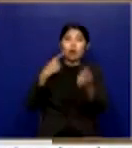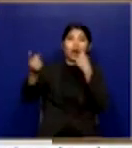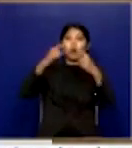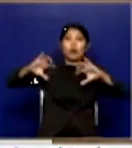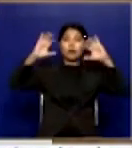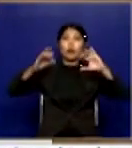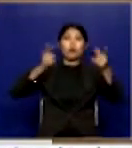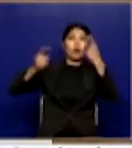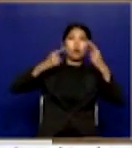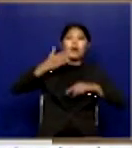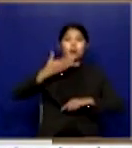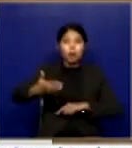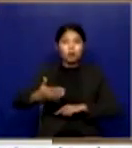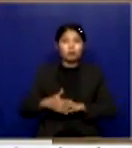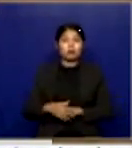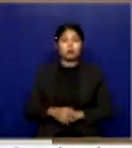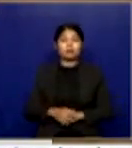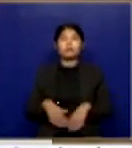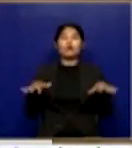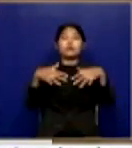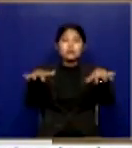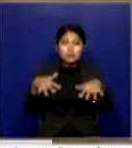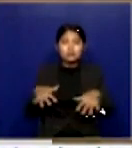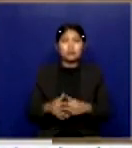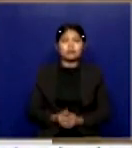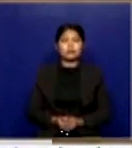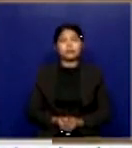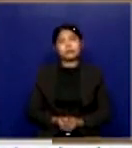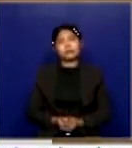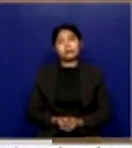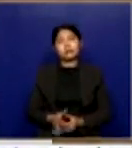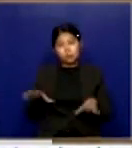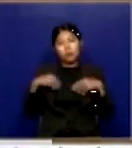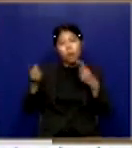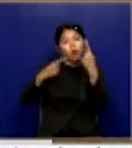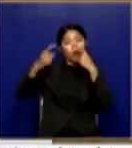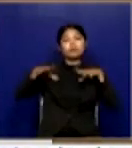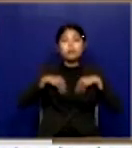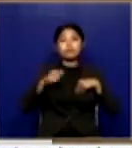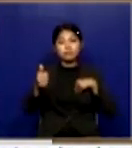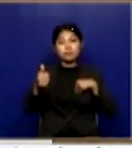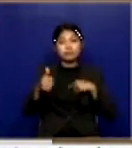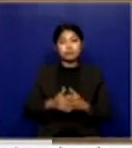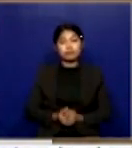อยู่เรื่อยไปร่ำไปนะครับเป็นเรื่องธรรมดาผมรับได้